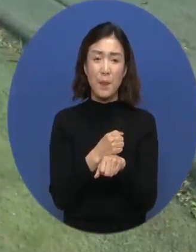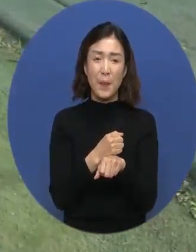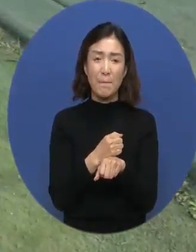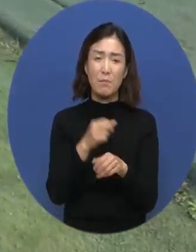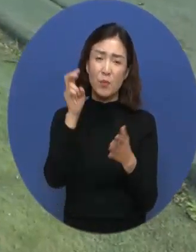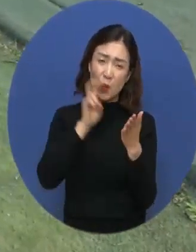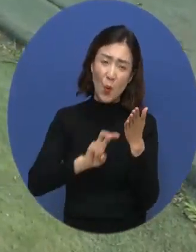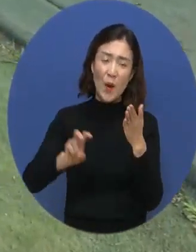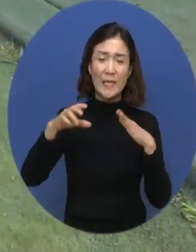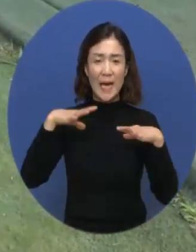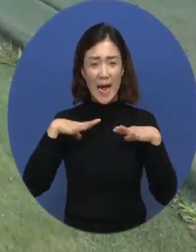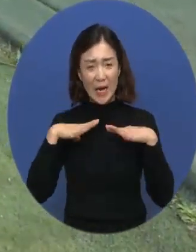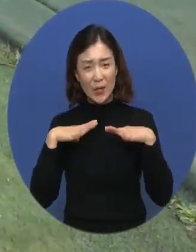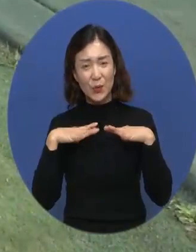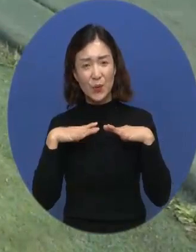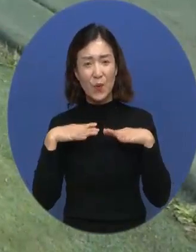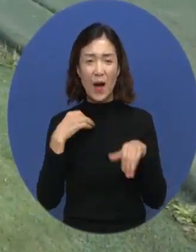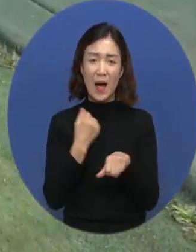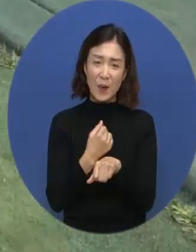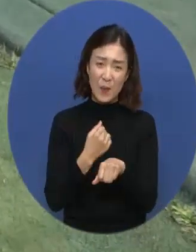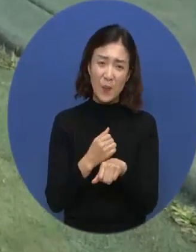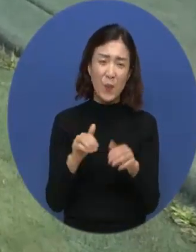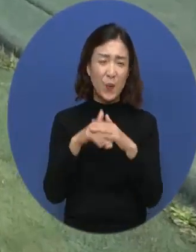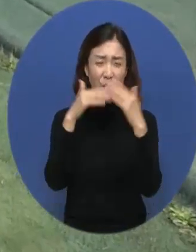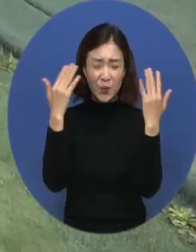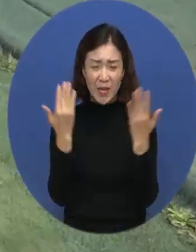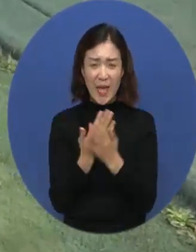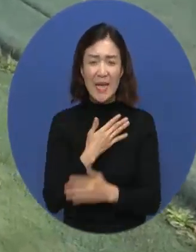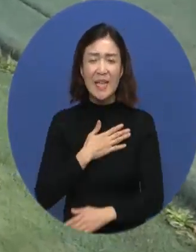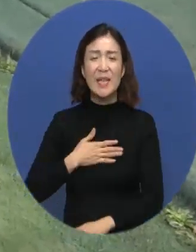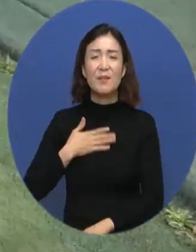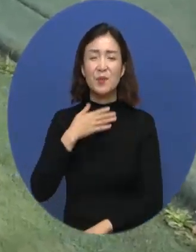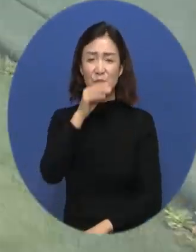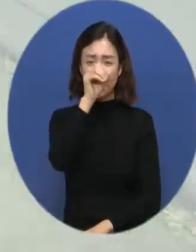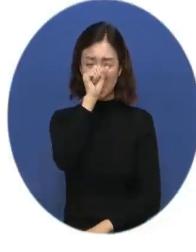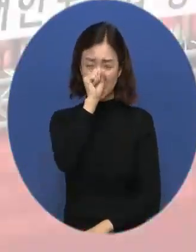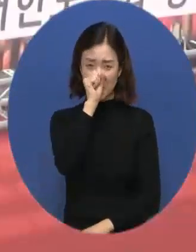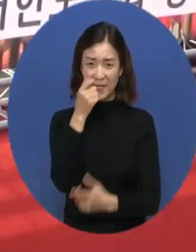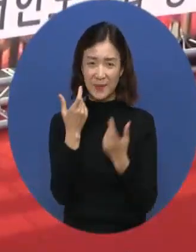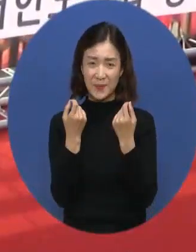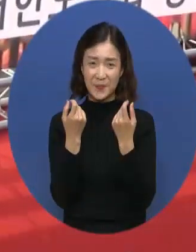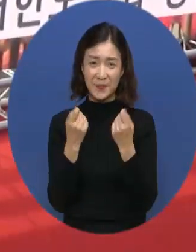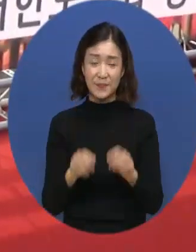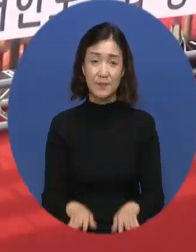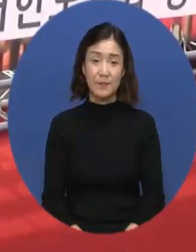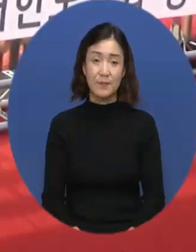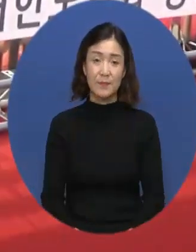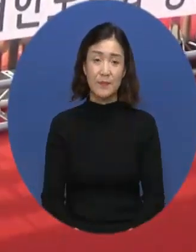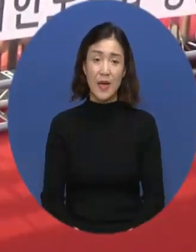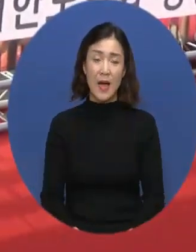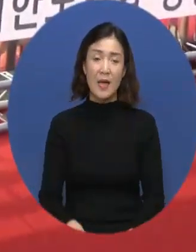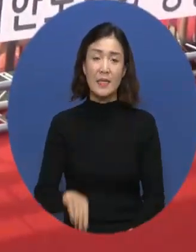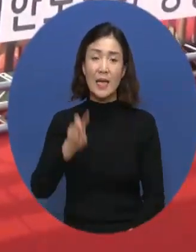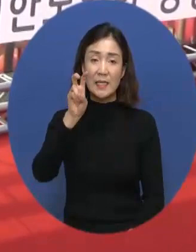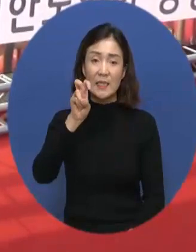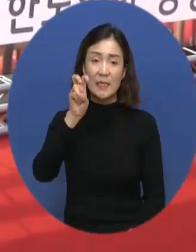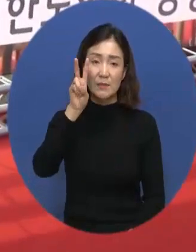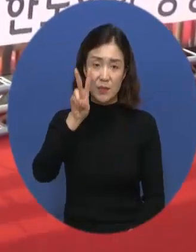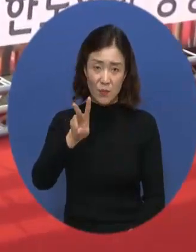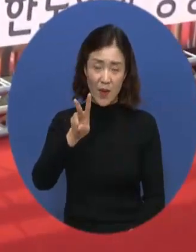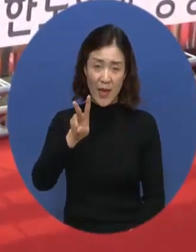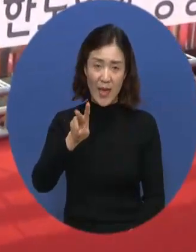이렇게 또 노래 자랑도 나오고 그래서 모든 게 다 기분이 좋았던 것 같아. 네, 제 22회